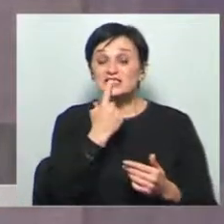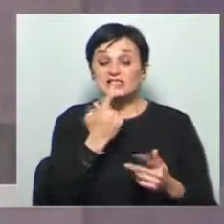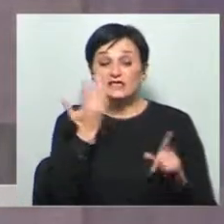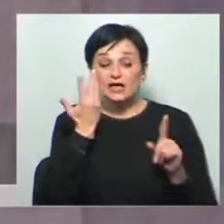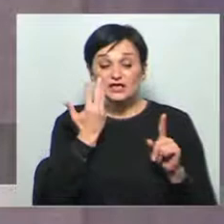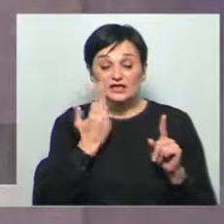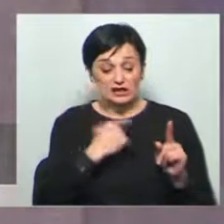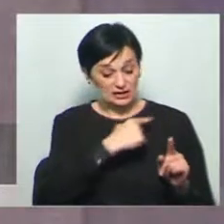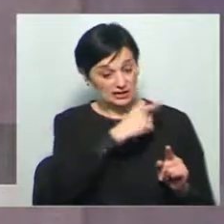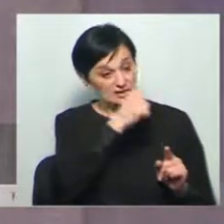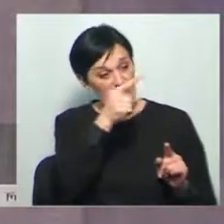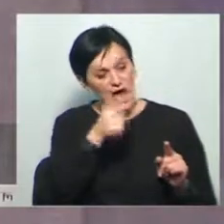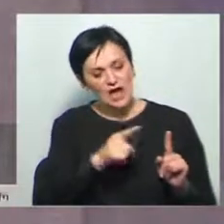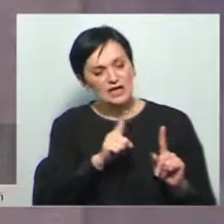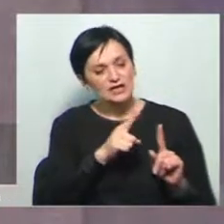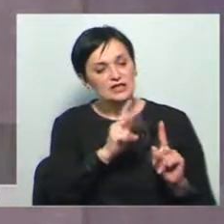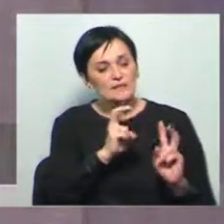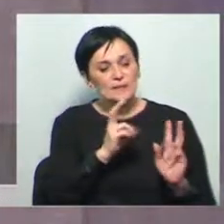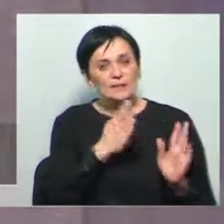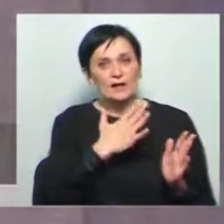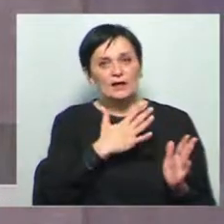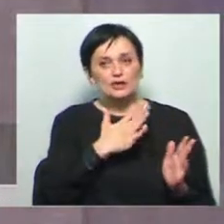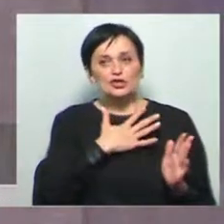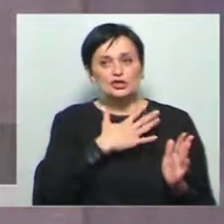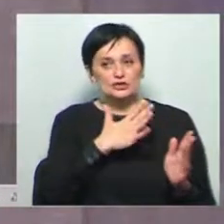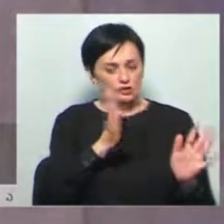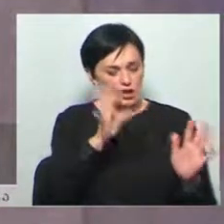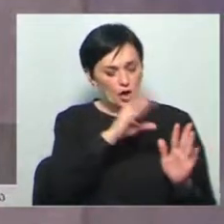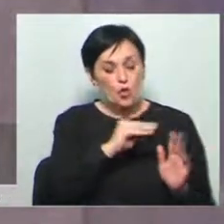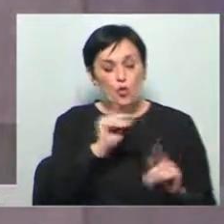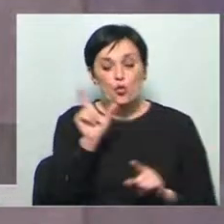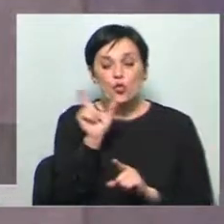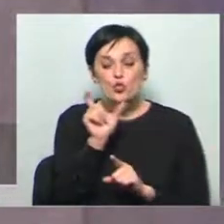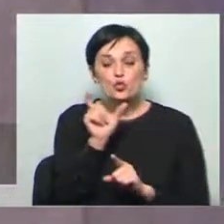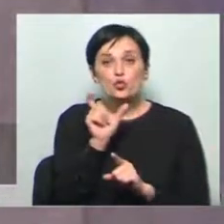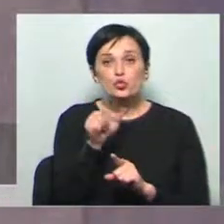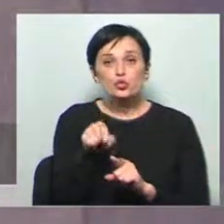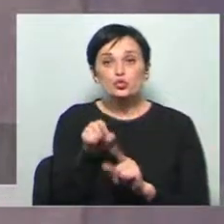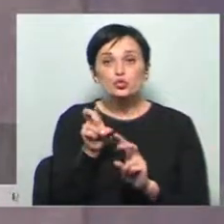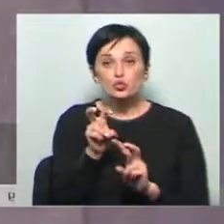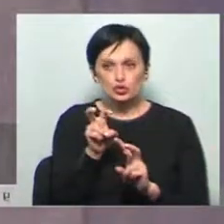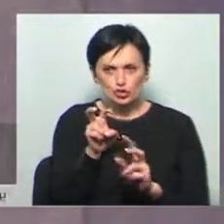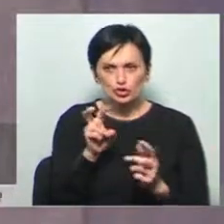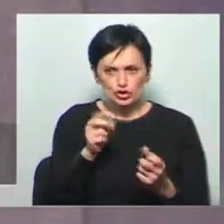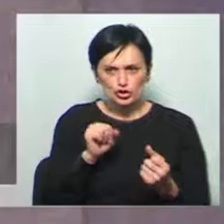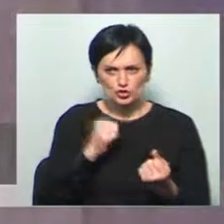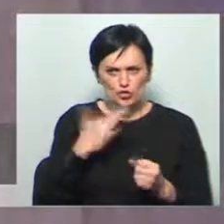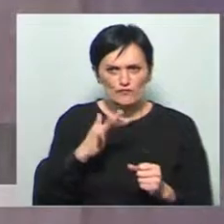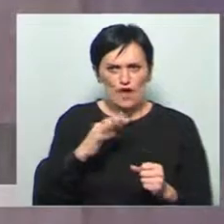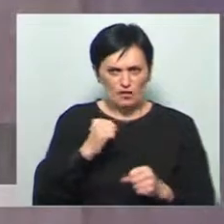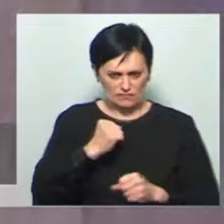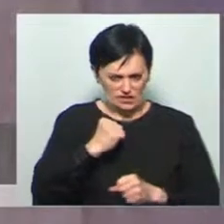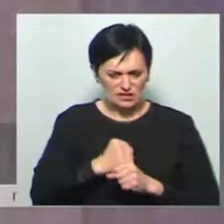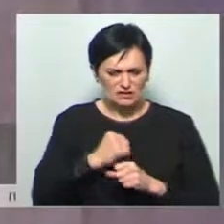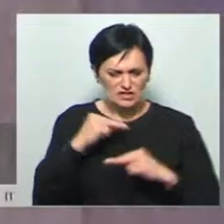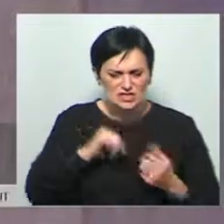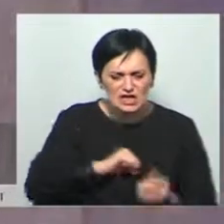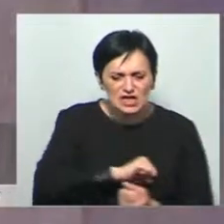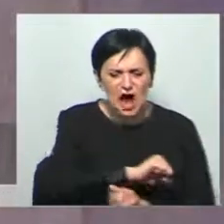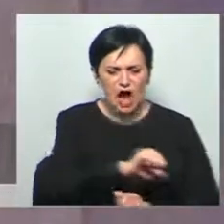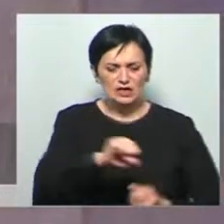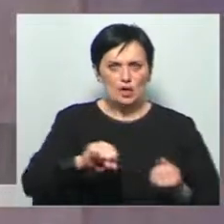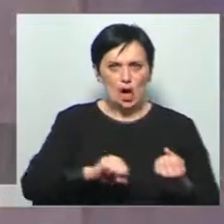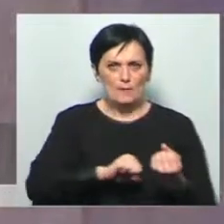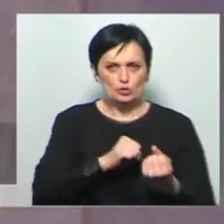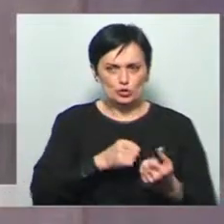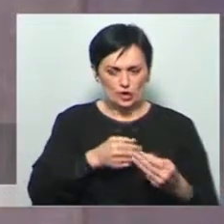რომ ჟანგბადით გაჯერებული სისხლია და ლურჯი ნიშნავს იმას, რომ ნამუშევარი სისხლია. უკვე აი გადამუშავების